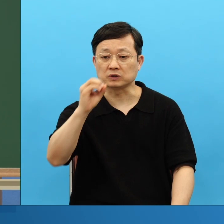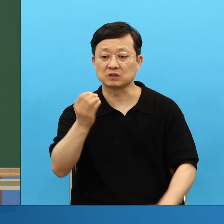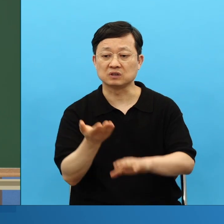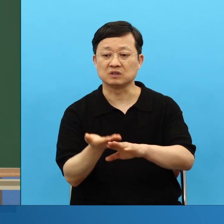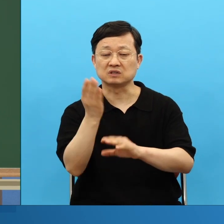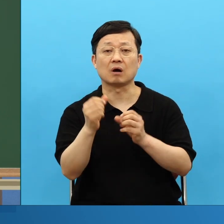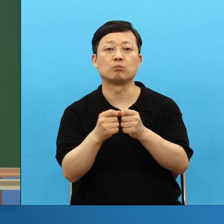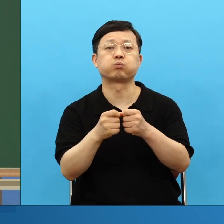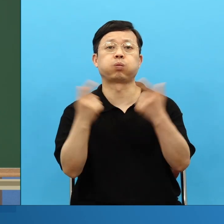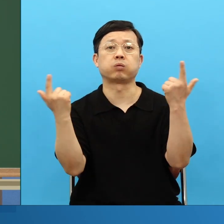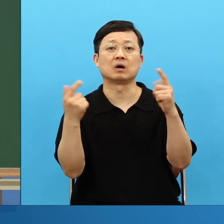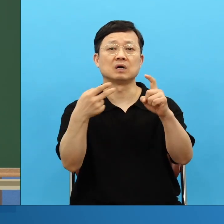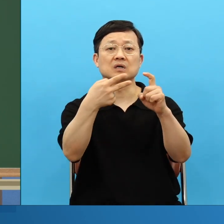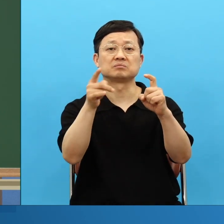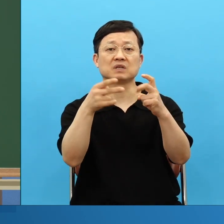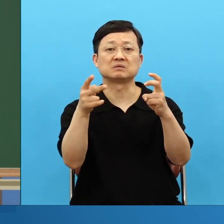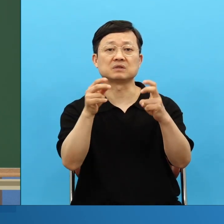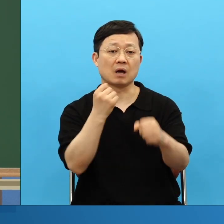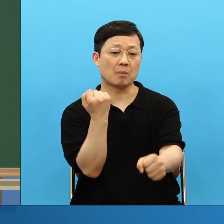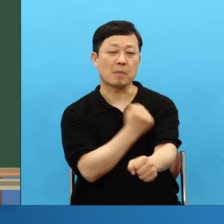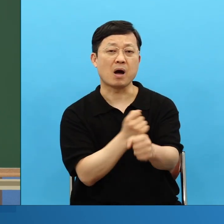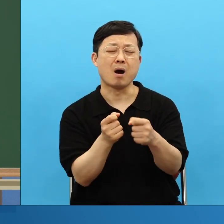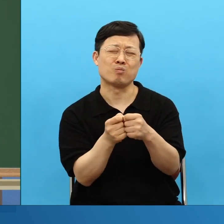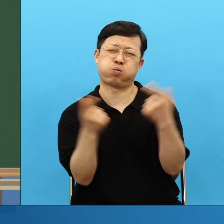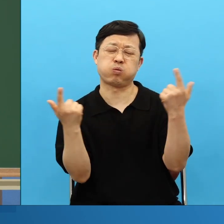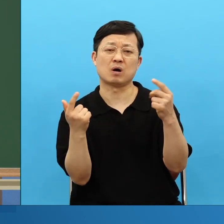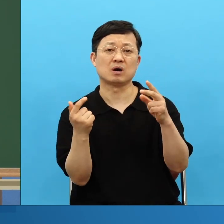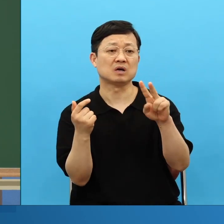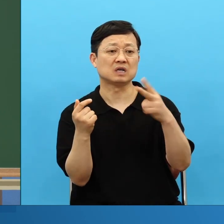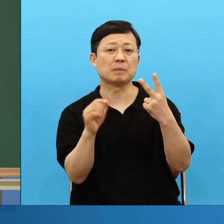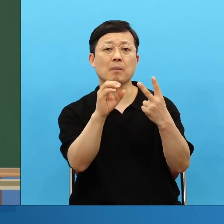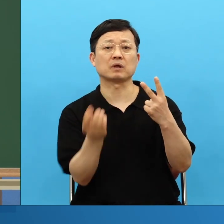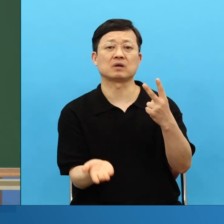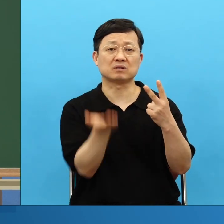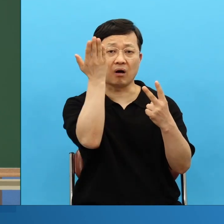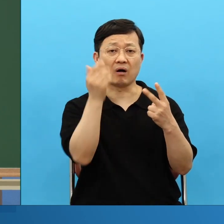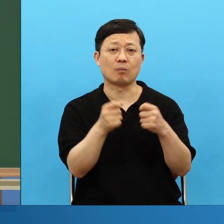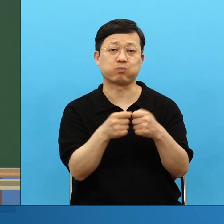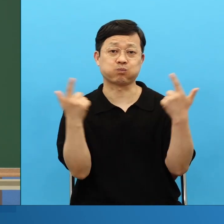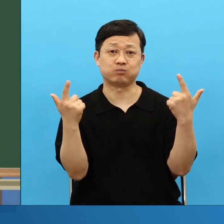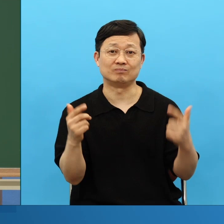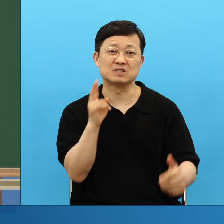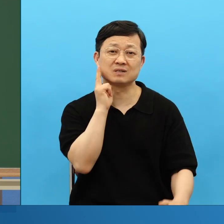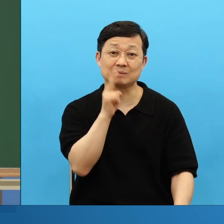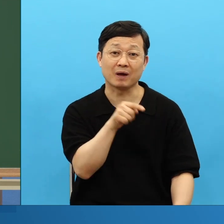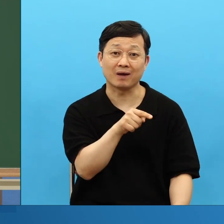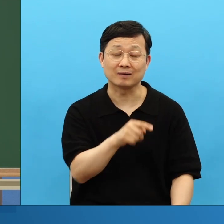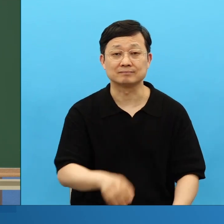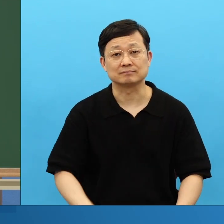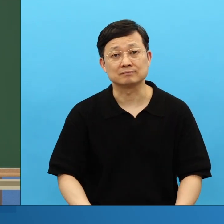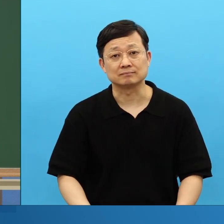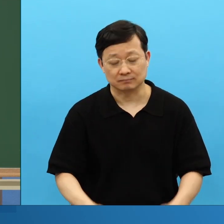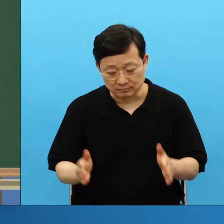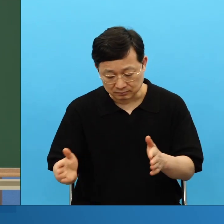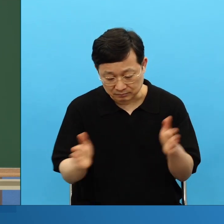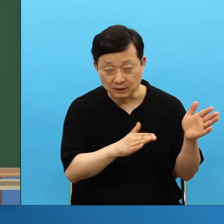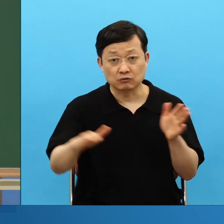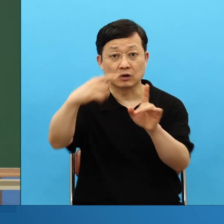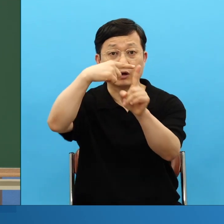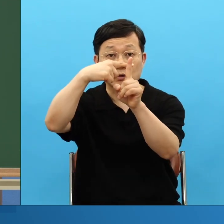10대, 20대 마약이. 그만큼 심각해지고 있는데 우리 청소년, 우리 랩런트들은